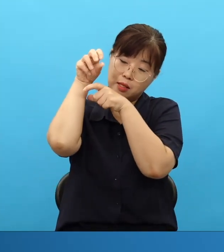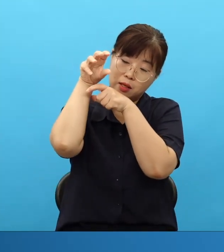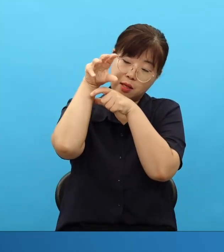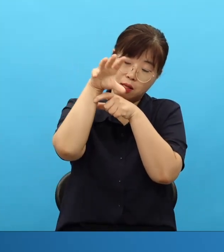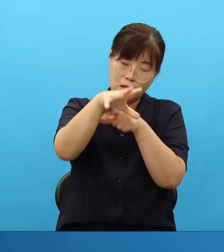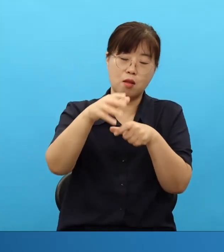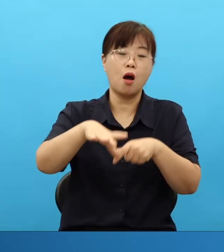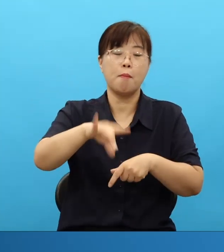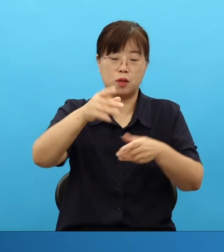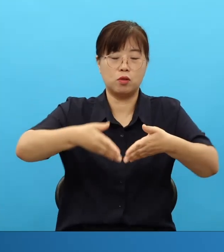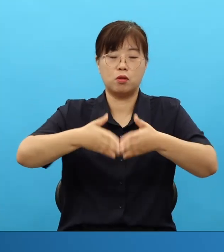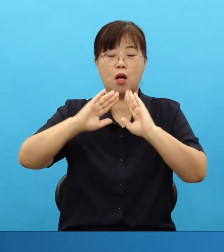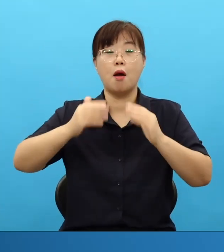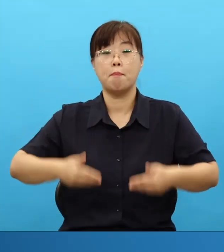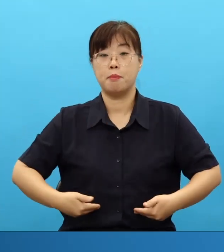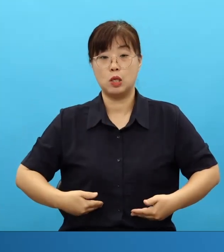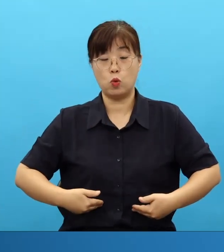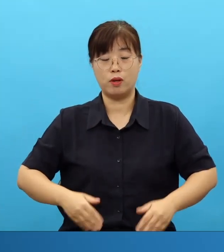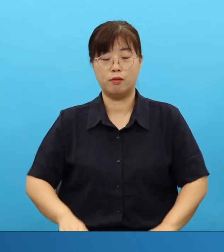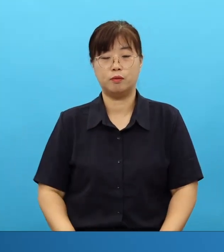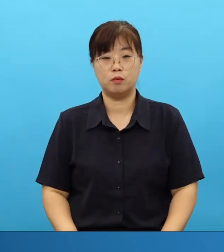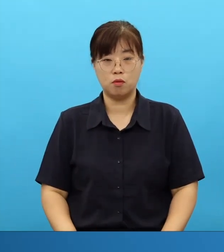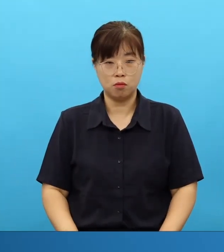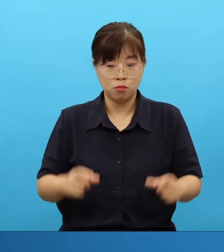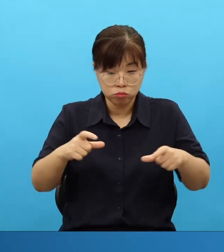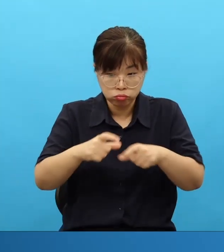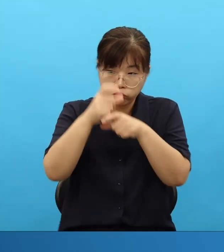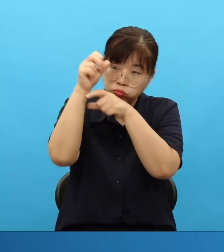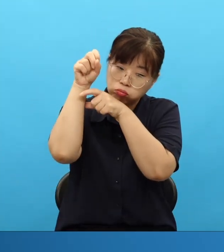먼저라 빛의 망대는 어떤